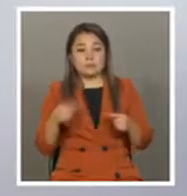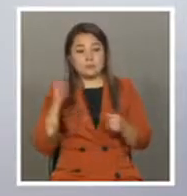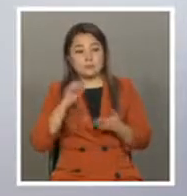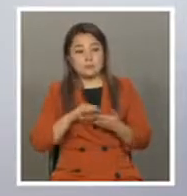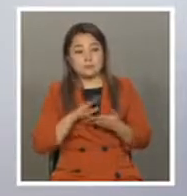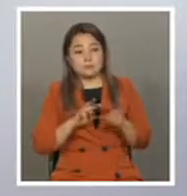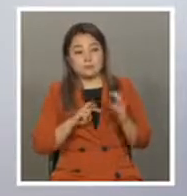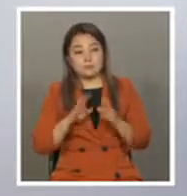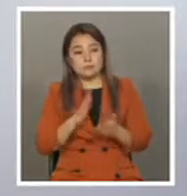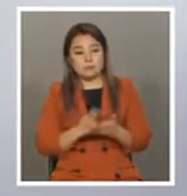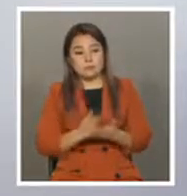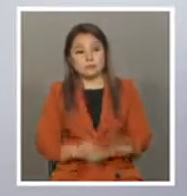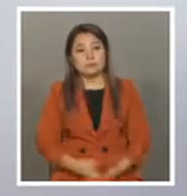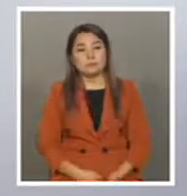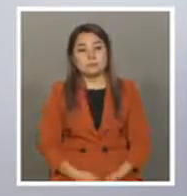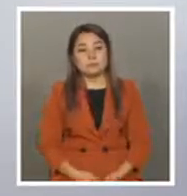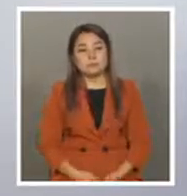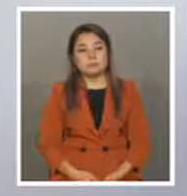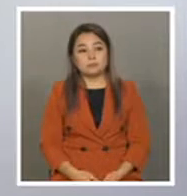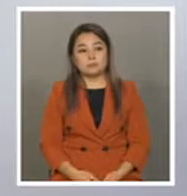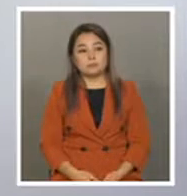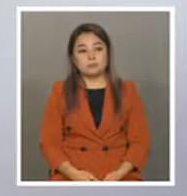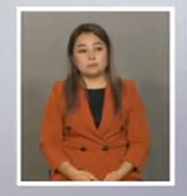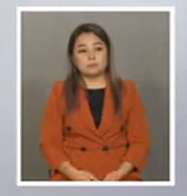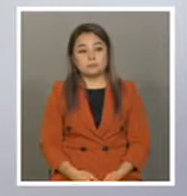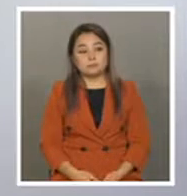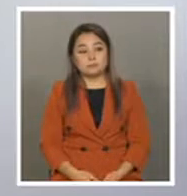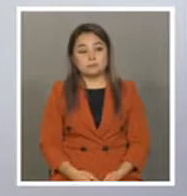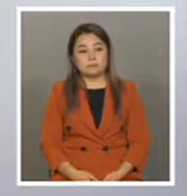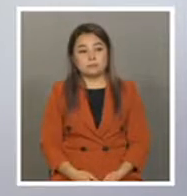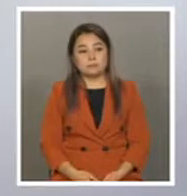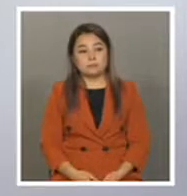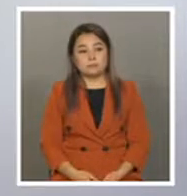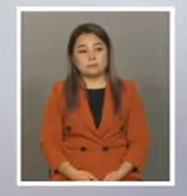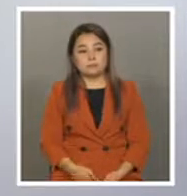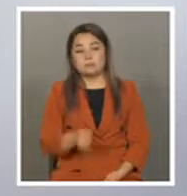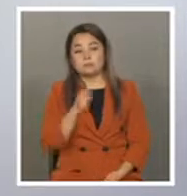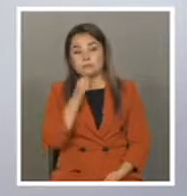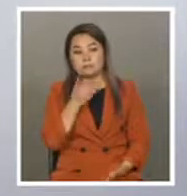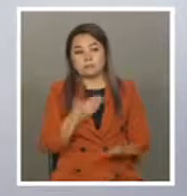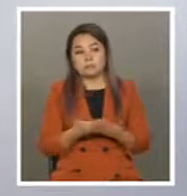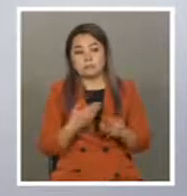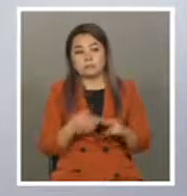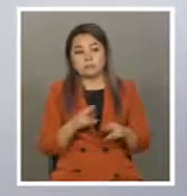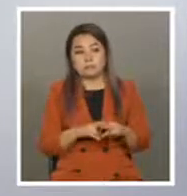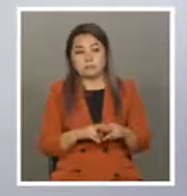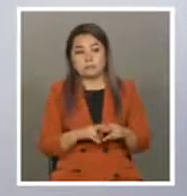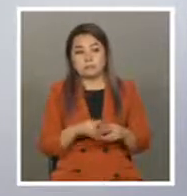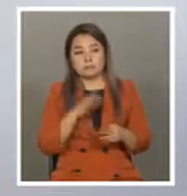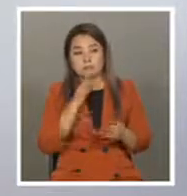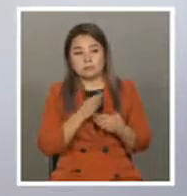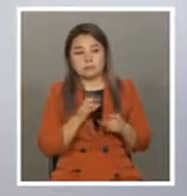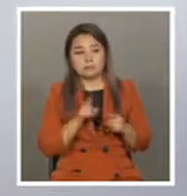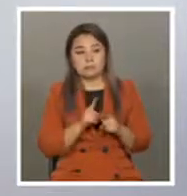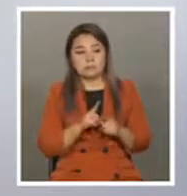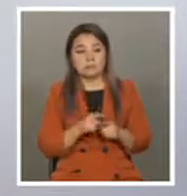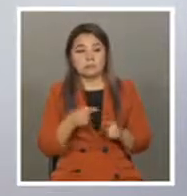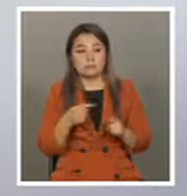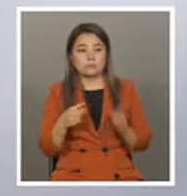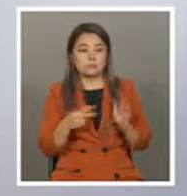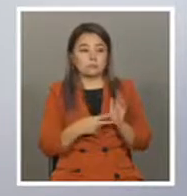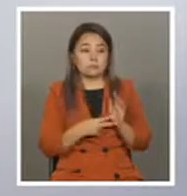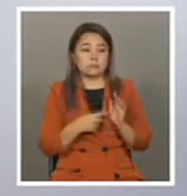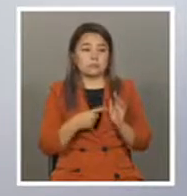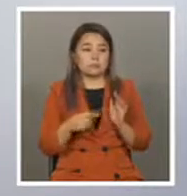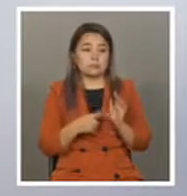жатырмыз. Көбейтіндісі 12 болатын 2 теріс санды қарастырайық. Мысал ретінде ойымызға айталық, бірінші минус 2 мен минус 6